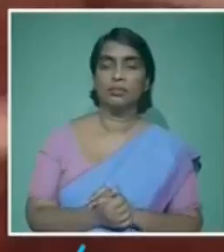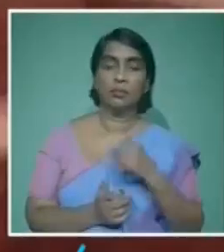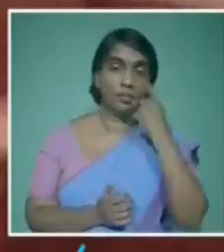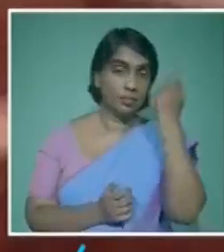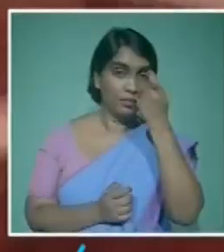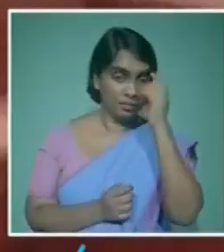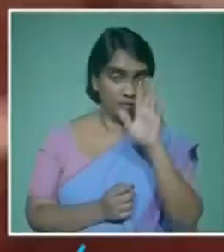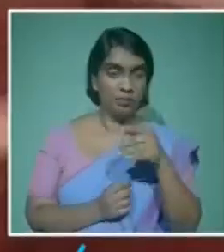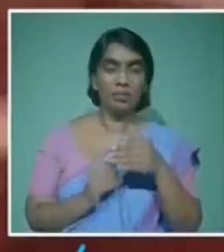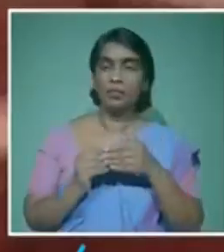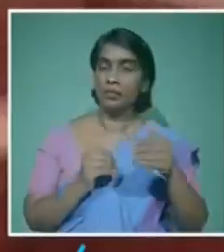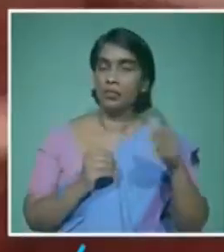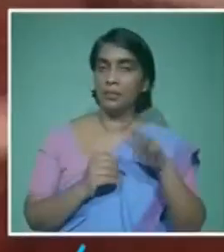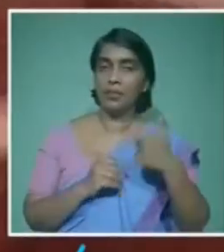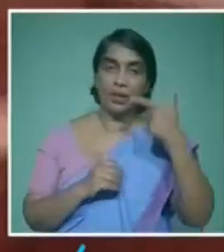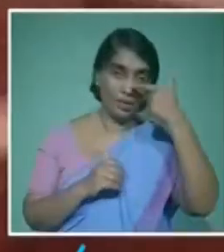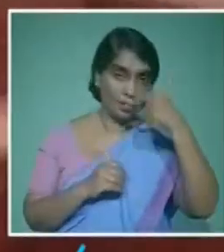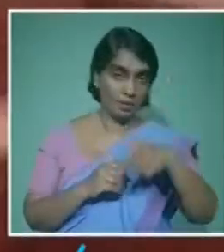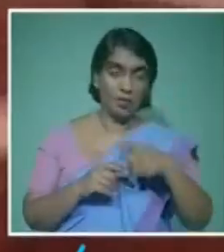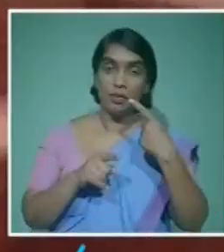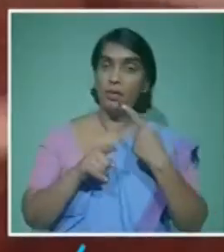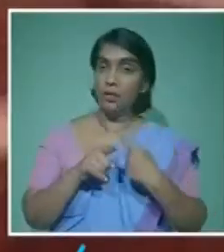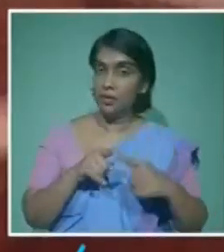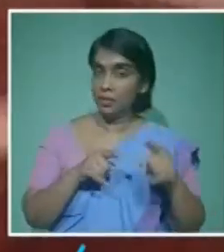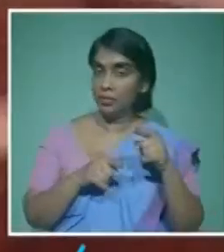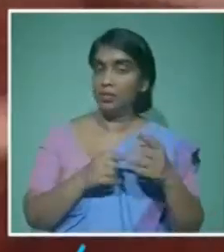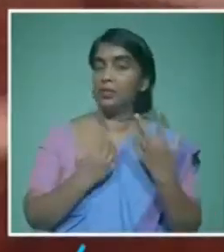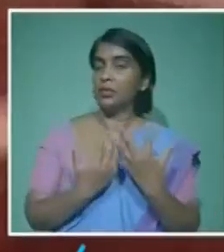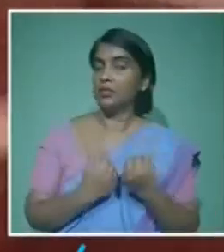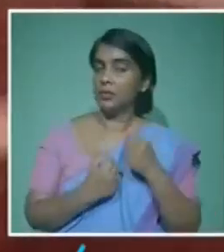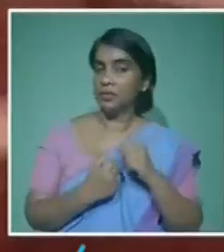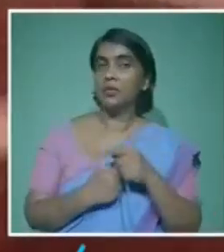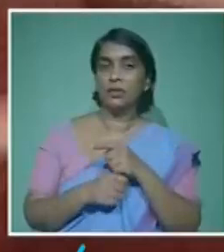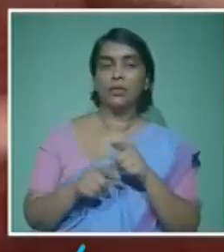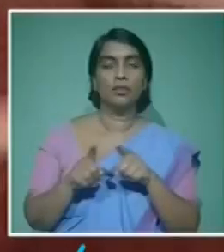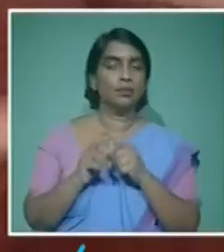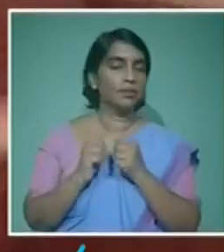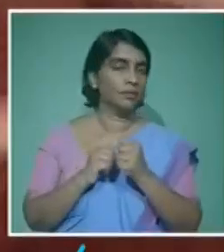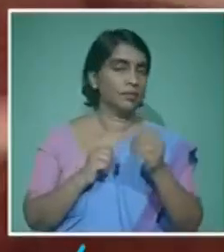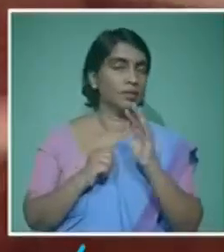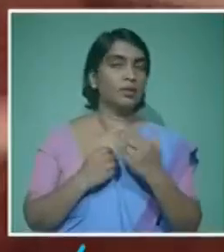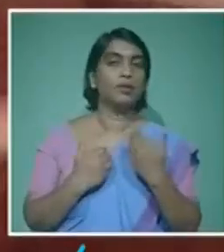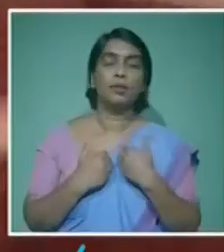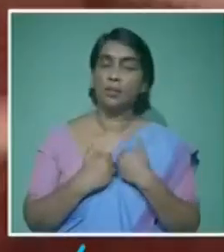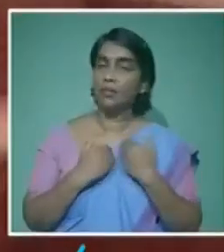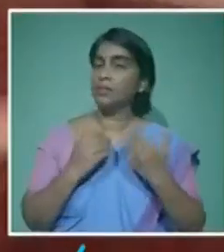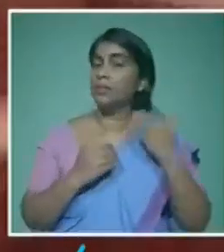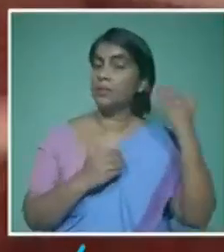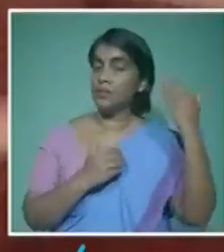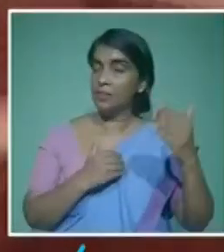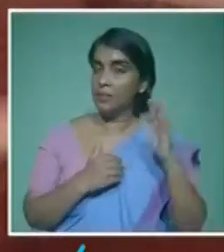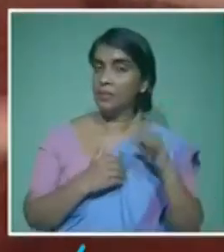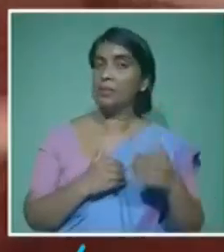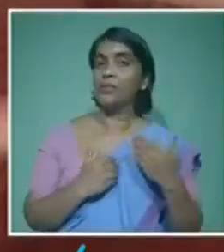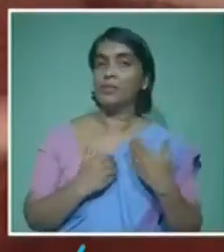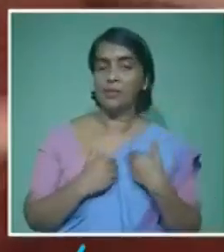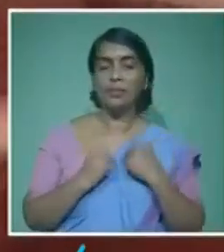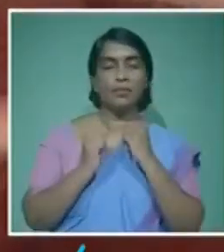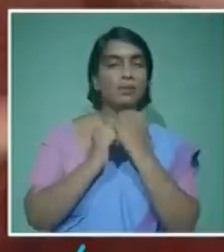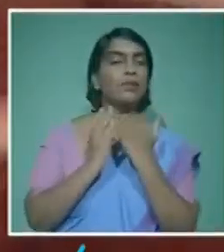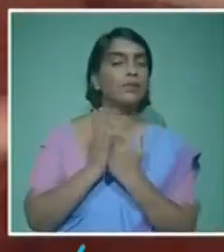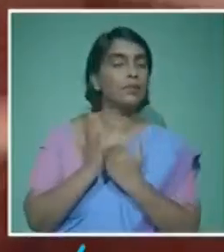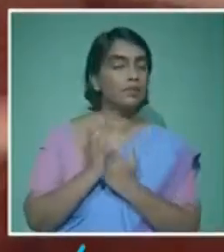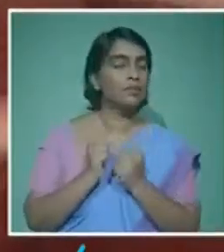வல சக்தியினை அறிமுகம் செய்து பரவலாக்குகின்ற வகையிலும் இத்தகைய முயற்சிகள் அமையும் என நம்பிக்கை